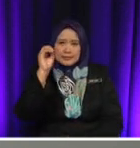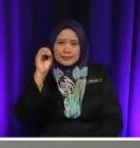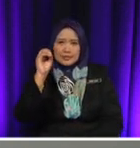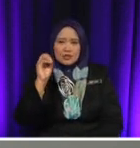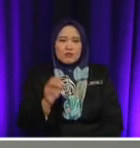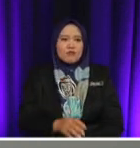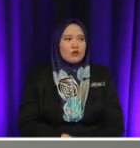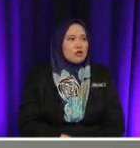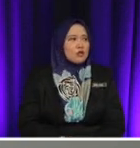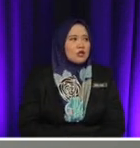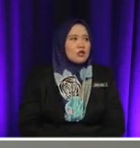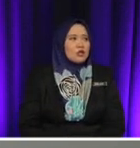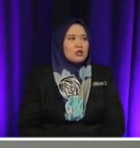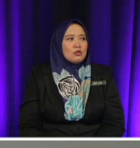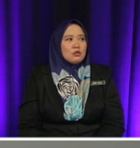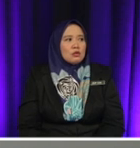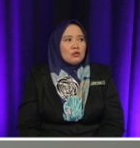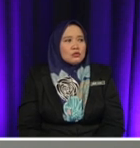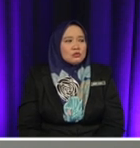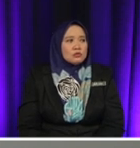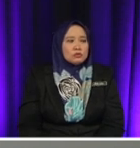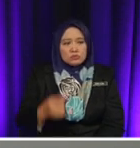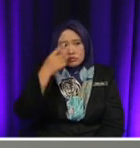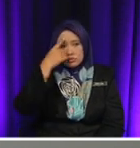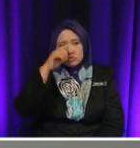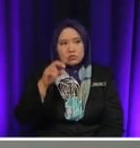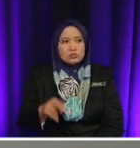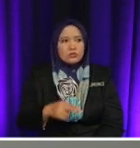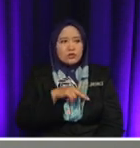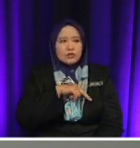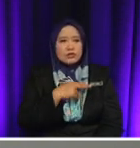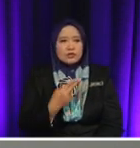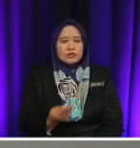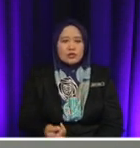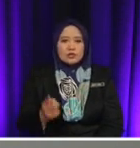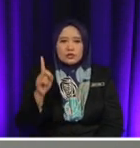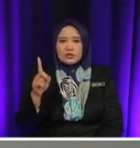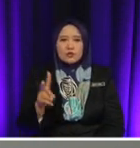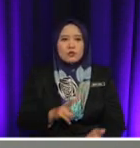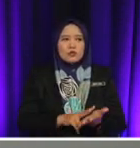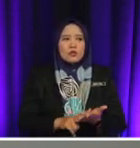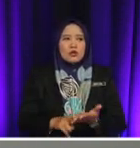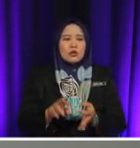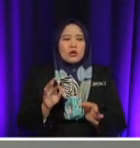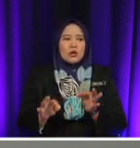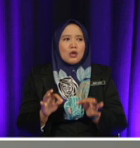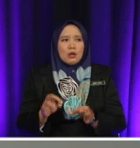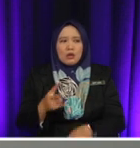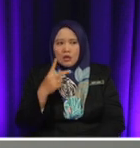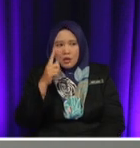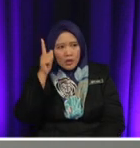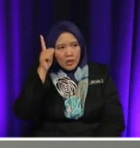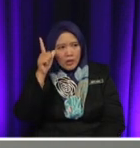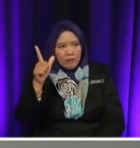Zink kepingan kpuran dan elektrolit so menghasilkan satu bacaan okey okey so kalau Ria tengok dekat situ agak-agak